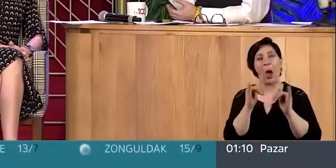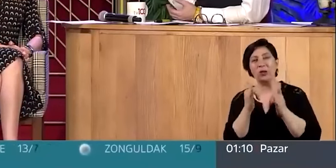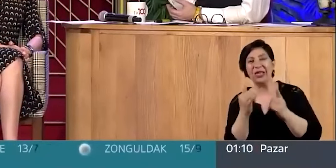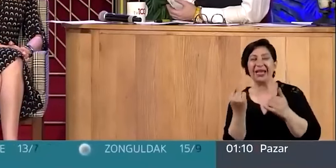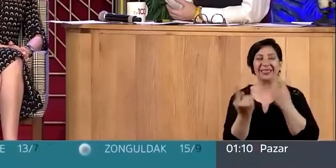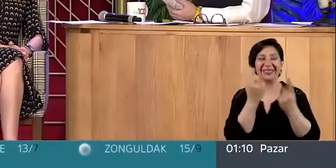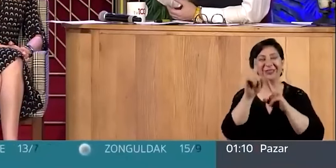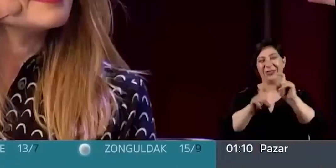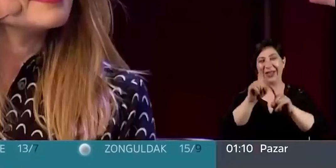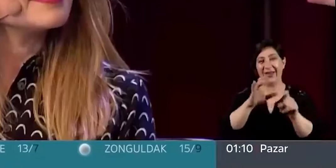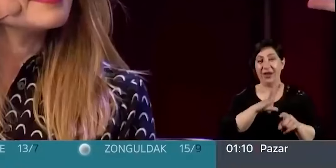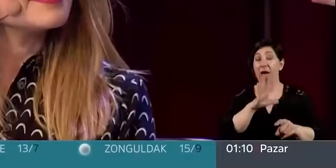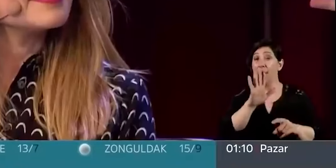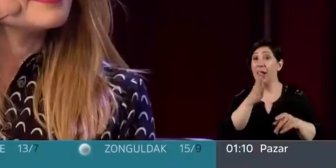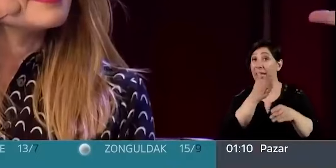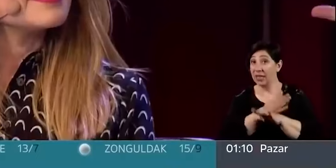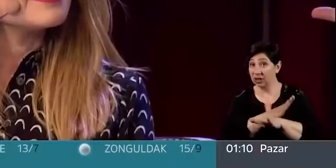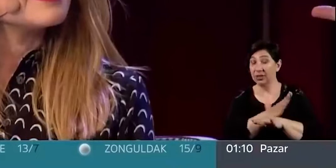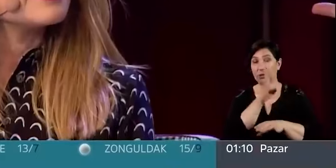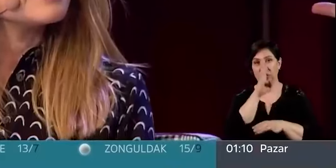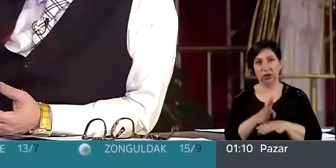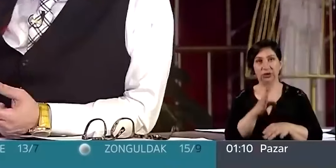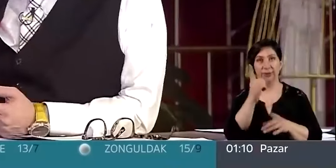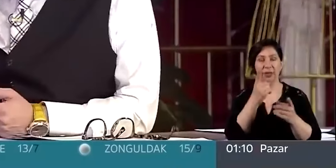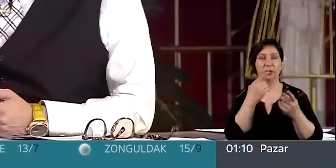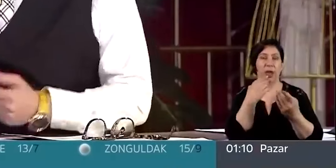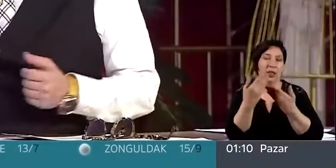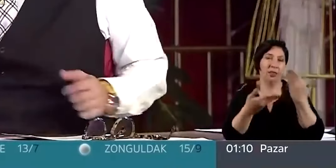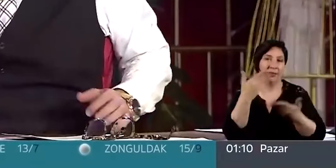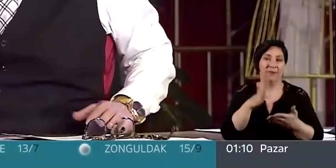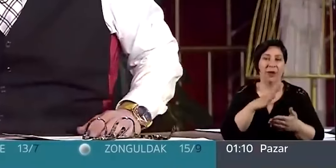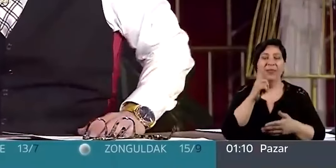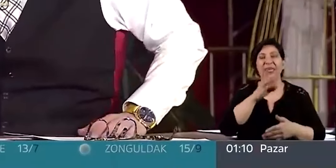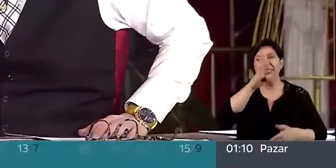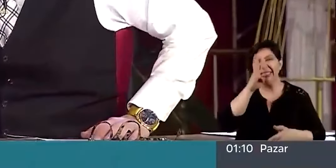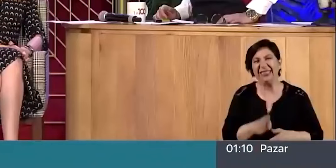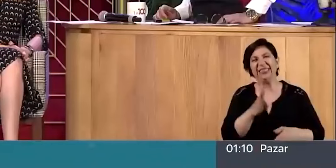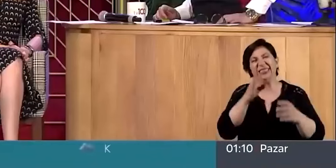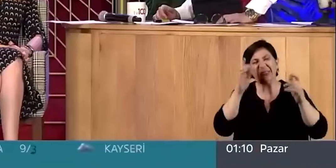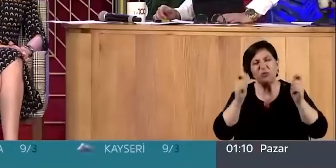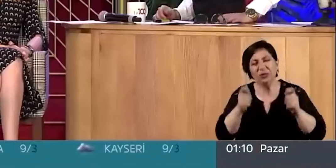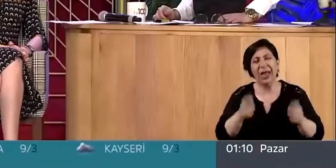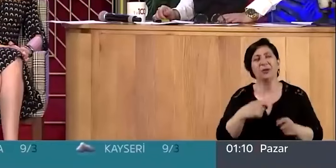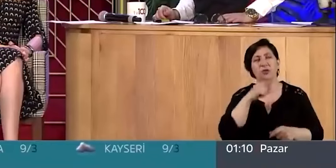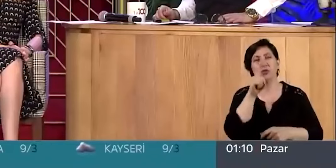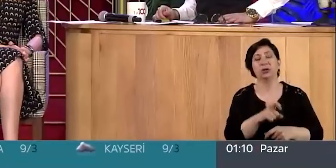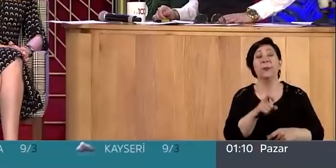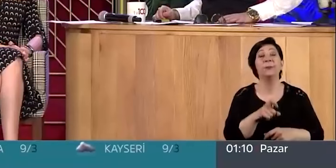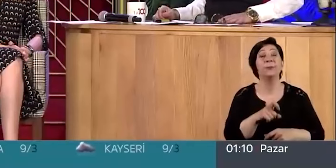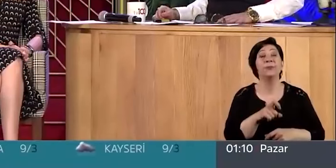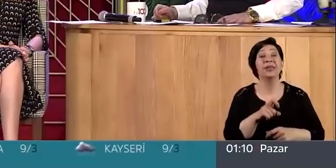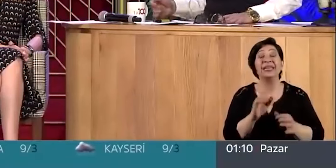oyuncaklı şeyler var. Bir de hakikaten böyle ciddi bir yaklaşım var. Fakat ısrarla bir de burada soracağım Show Radyo'daki programdan